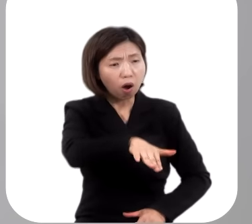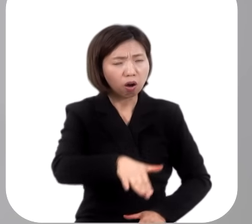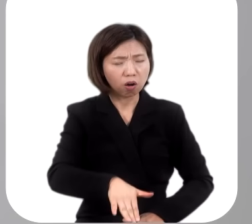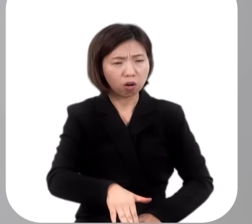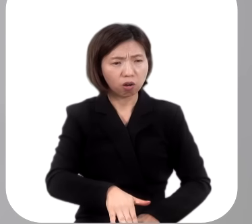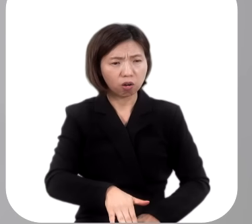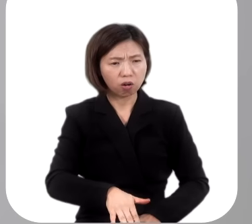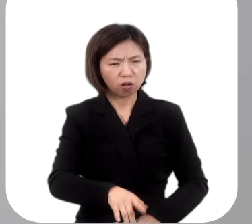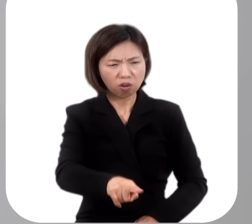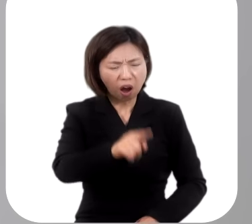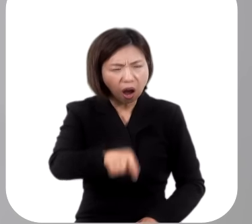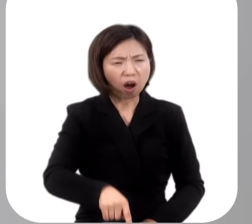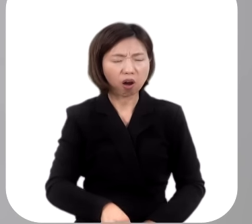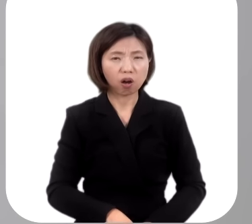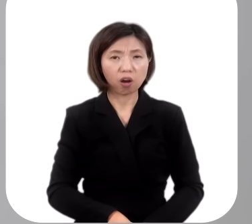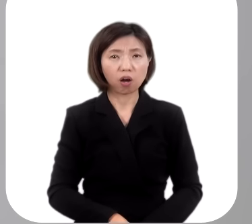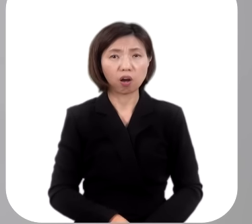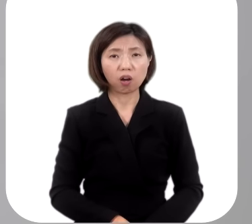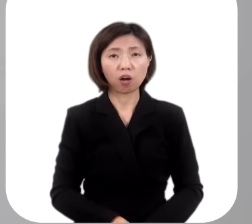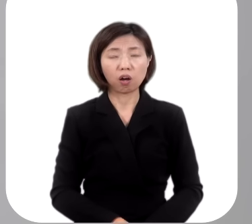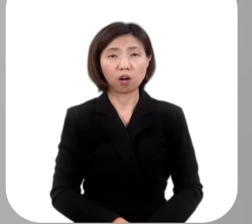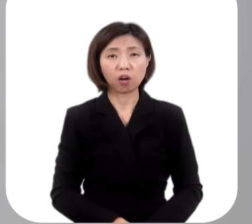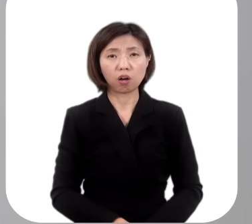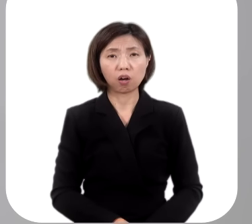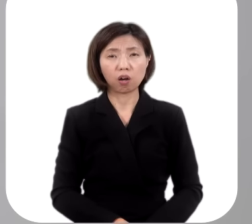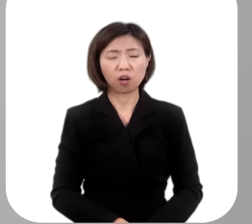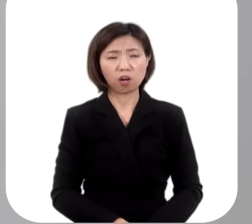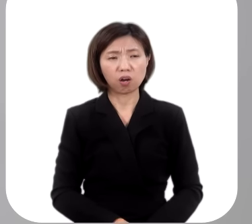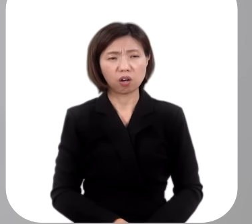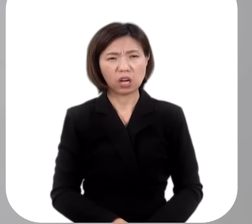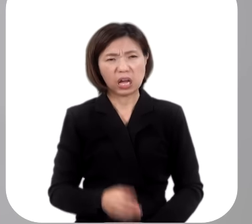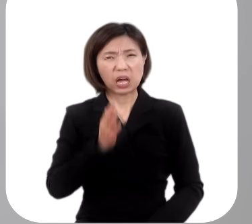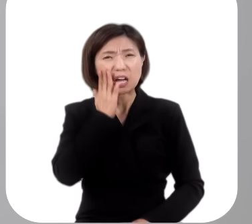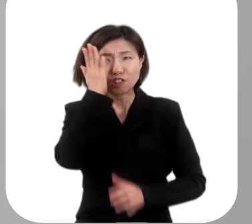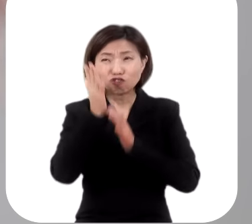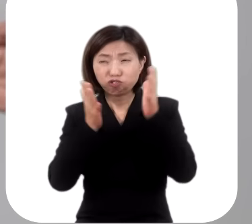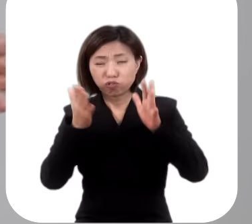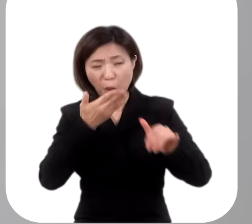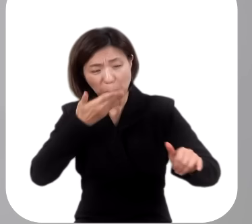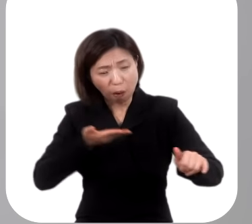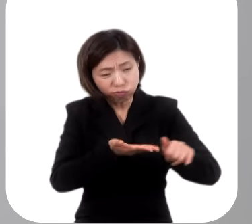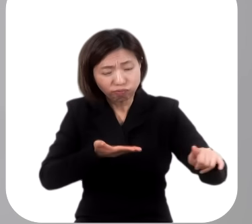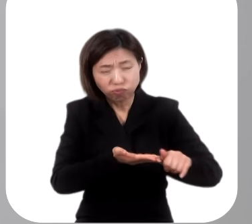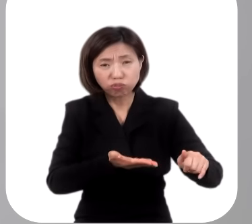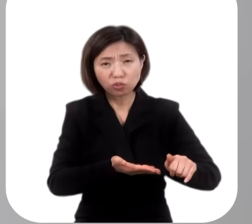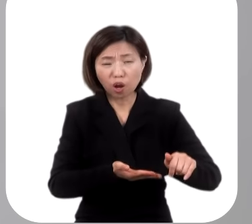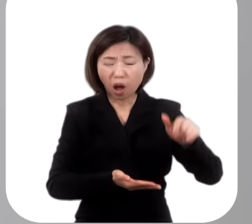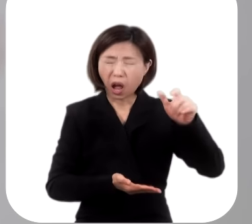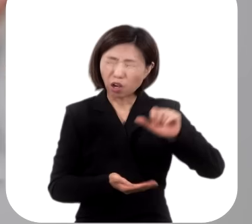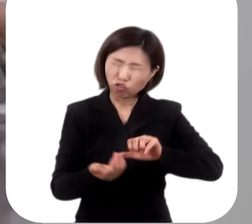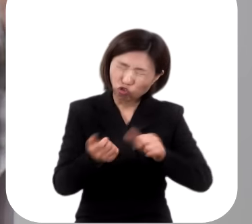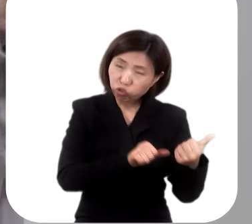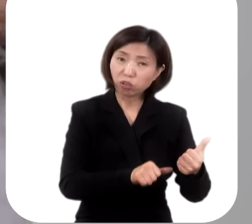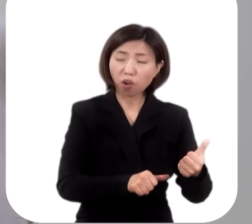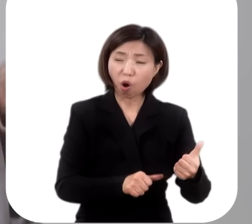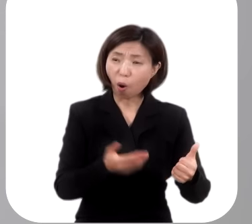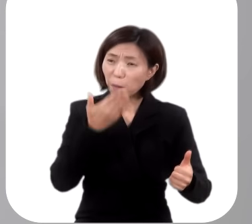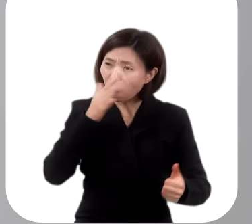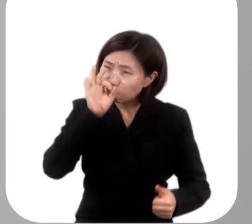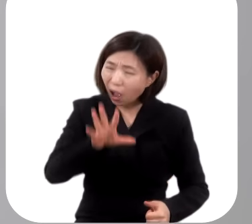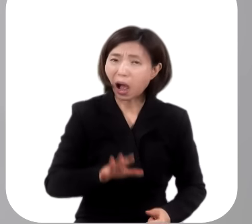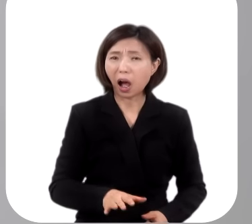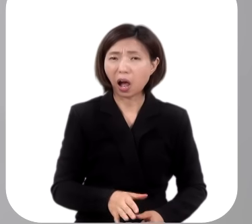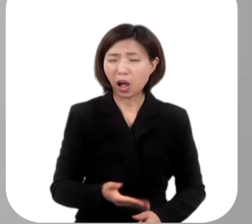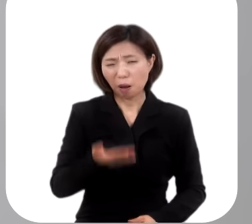보고 야단을 쳤어. 야 이놈아 네가 아무리 풀을 줘도 죽은 소가 어떻게